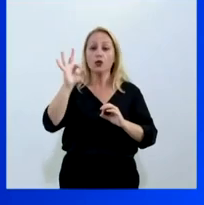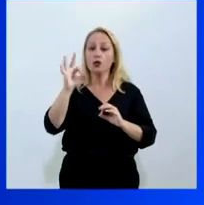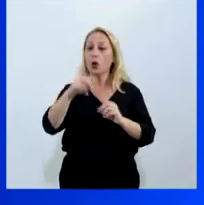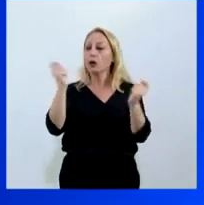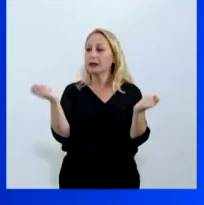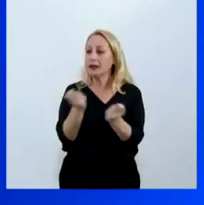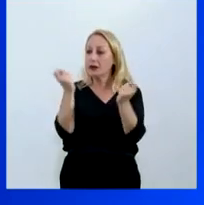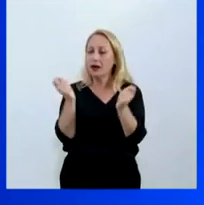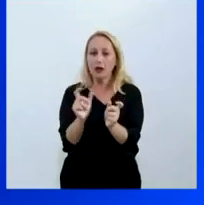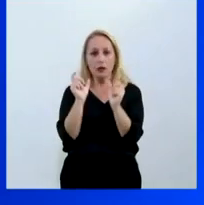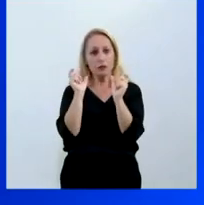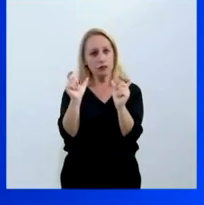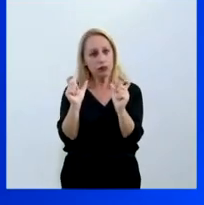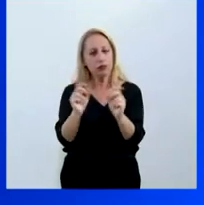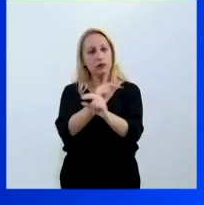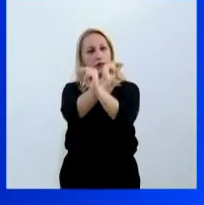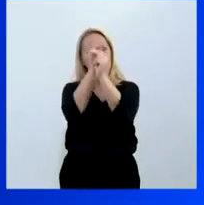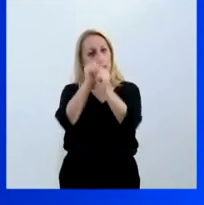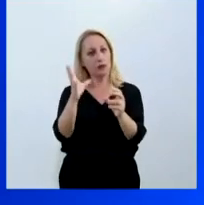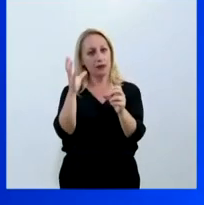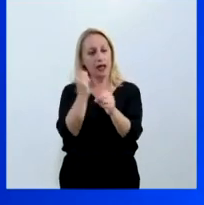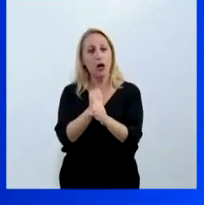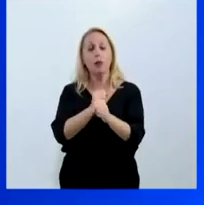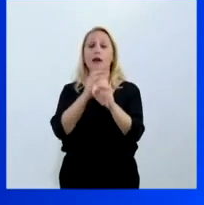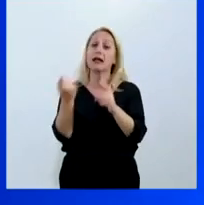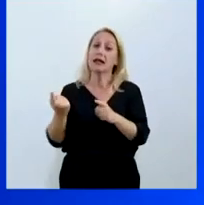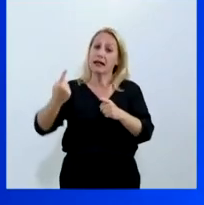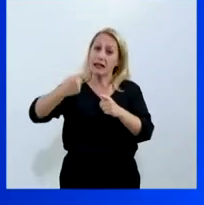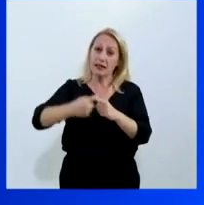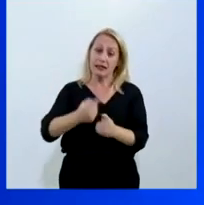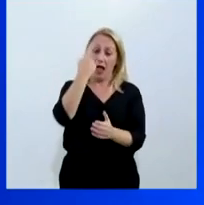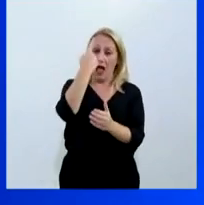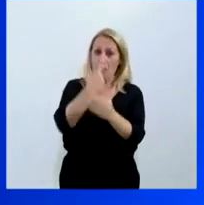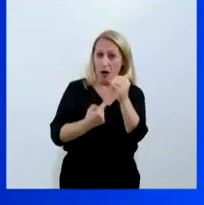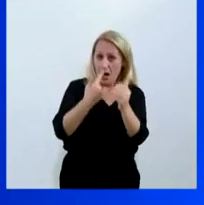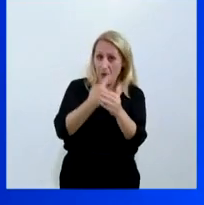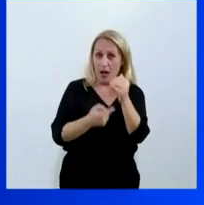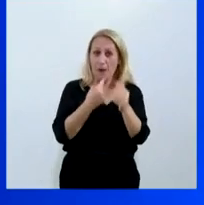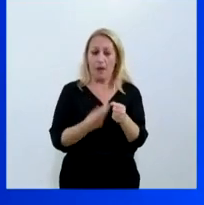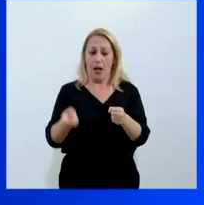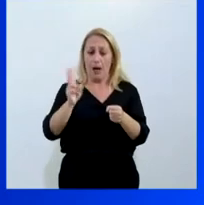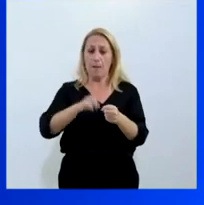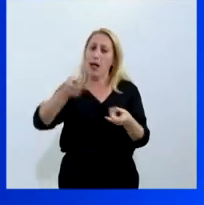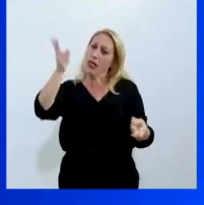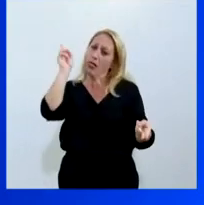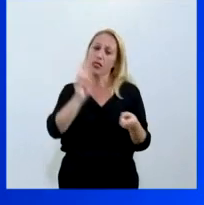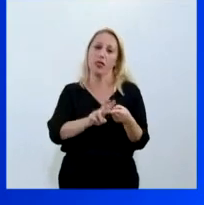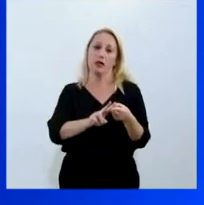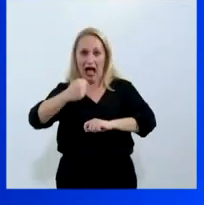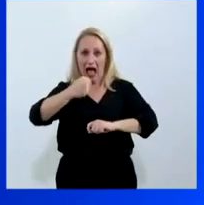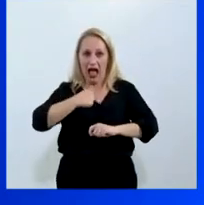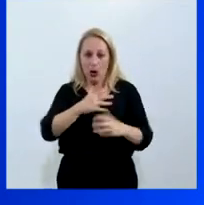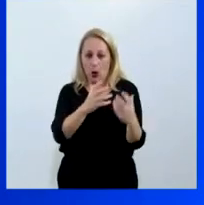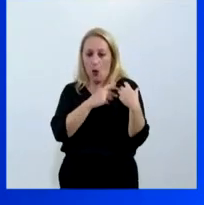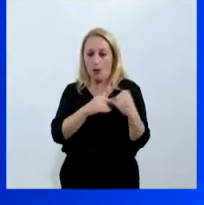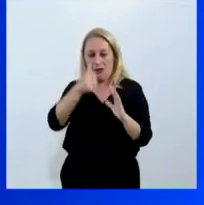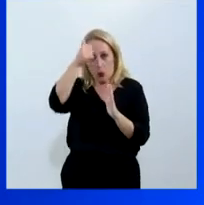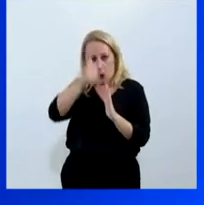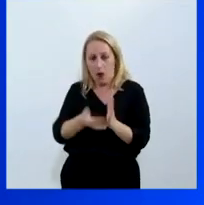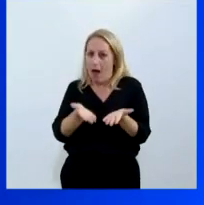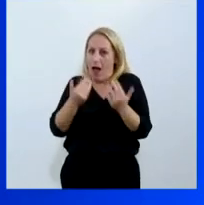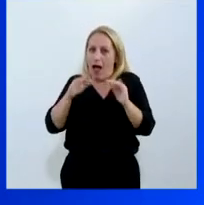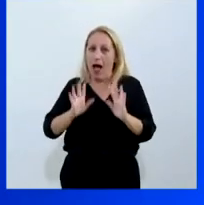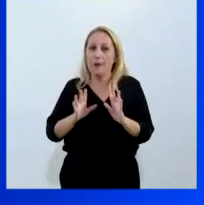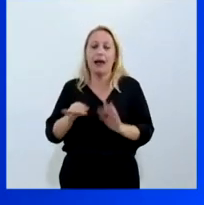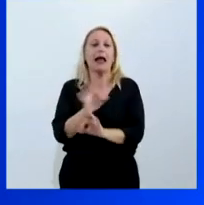δυνατόν λιγότερες απώλειες. Για τα αντιπλημμυρικά έργα τα οποία έγιναν στη Θεσσαλία, δεν είμαι αρκετά αντιπλημμυρικά